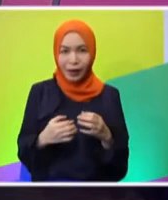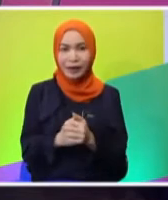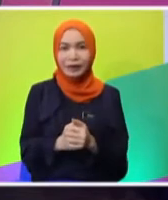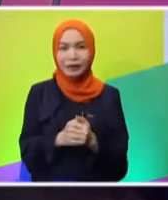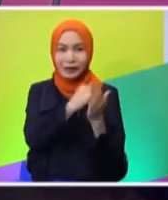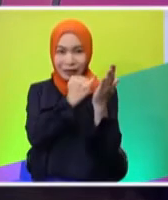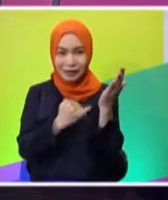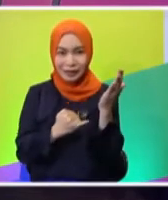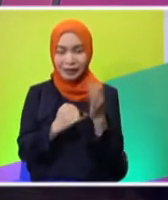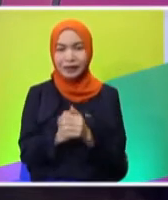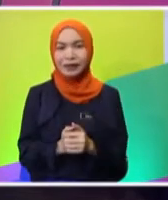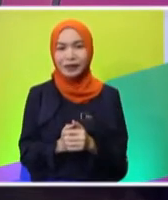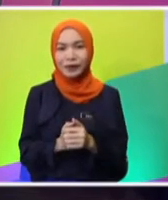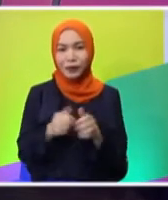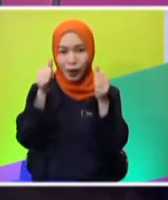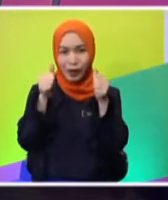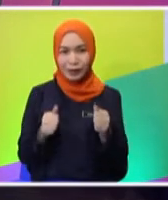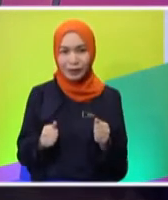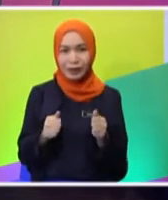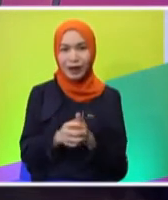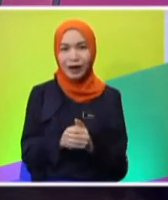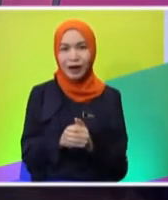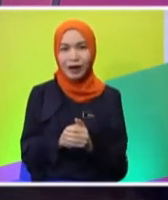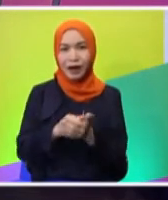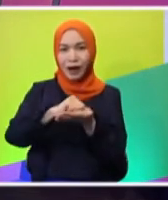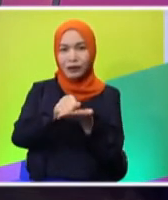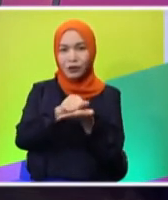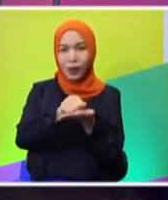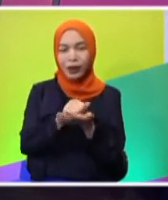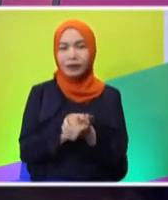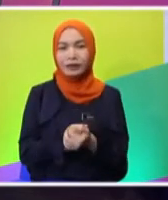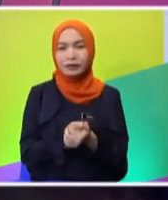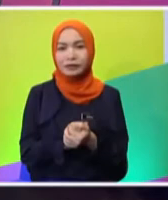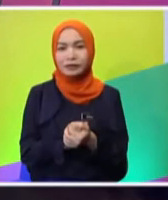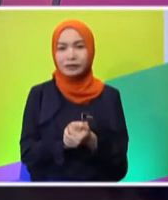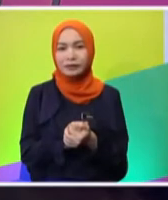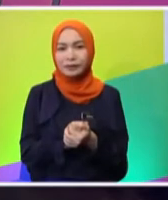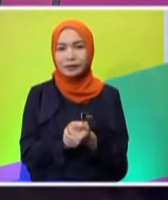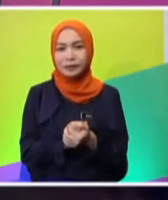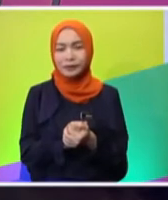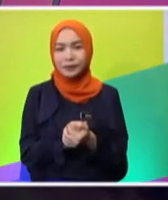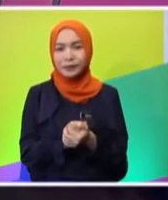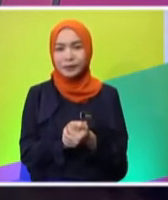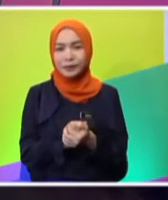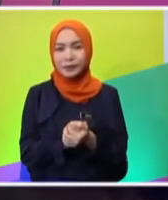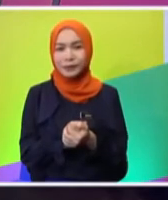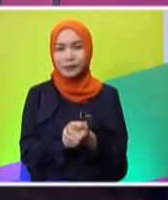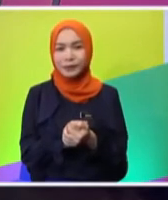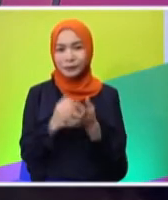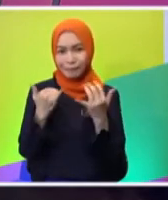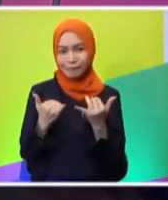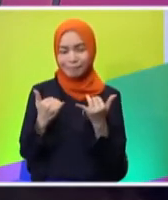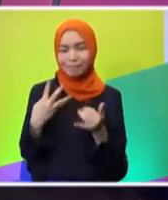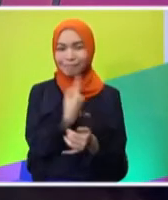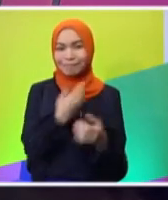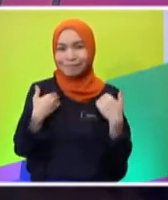arca-arca Airways dan kita akan membuat secara hands-on ataupun secara teruslah Ayah Ado atas Nikita disediakan